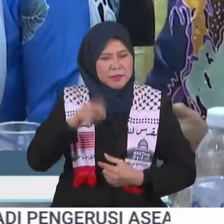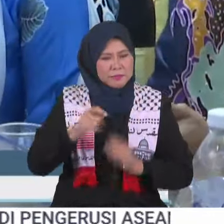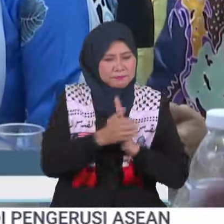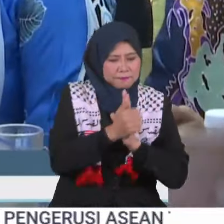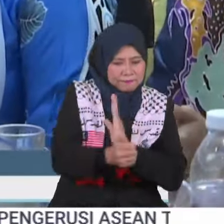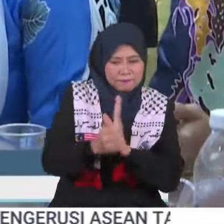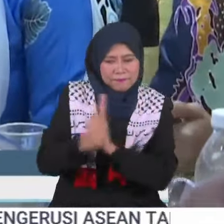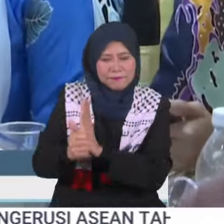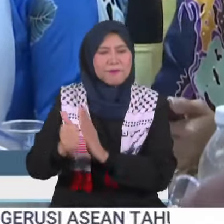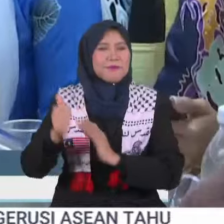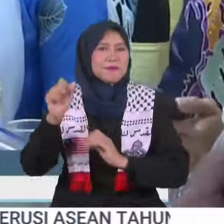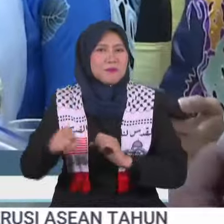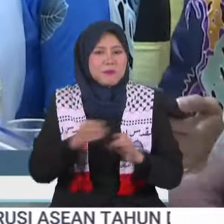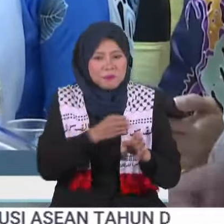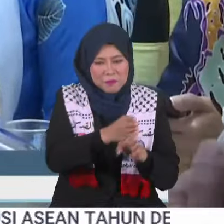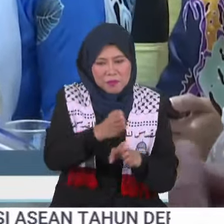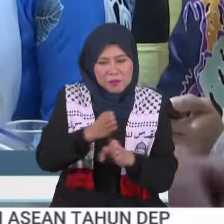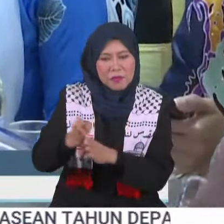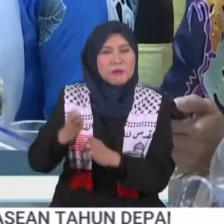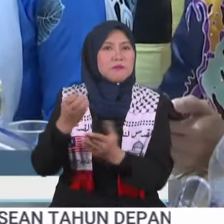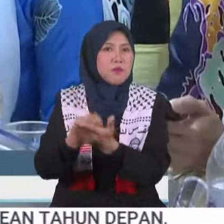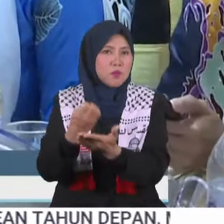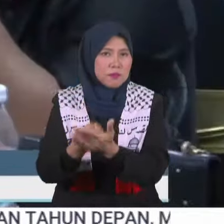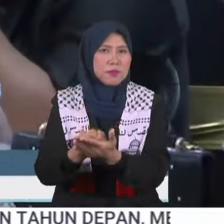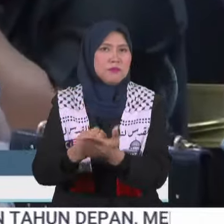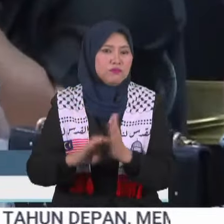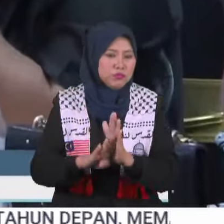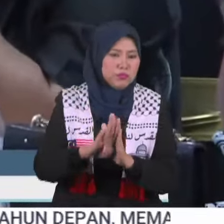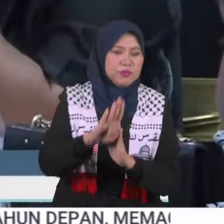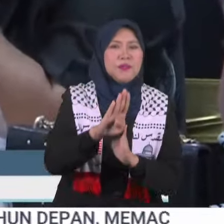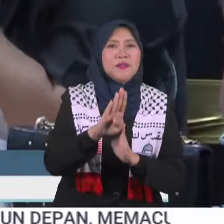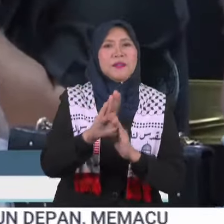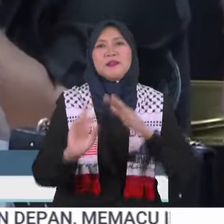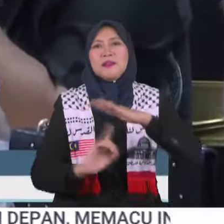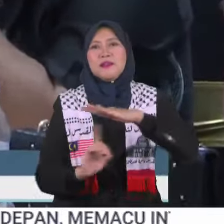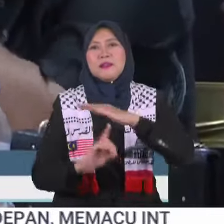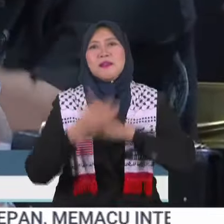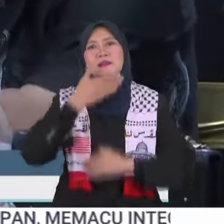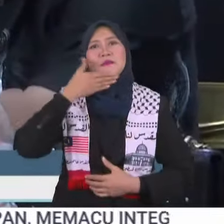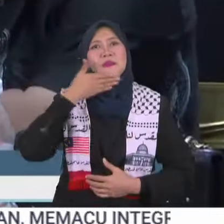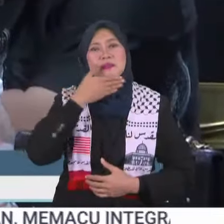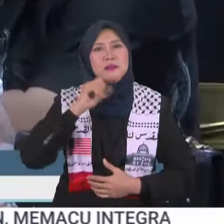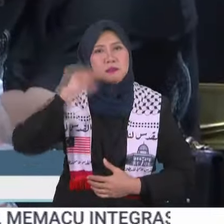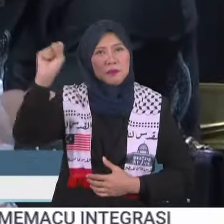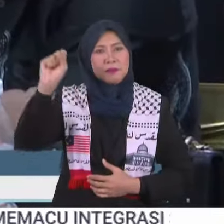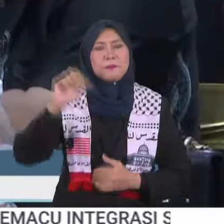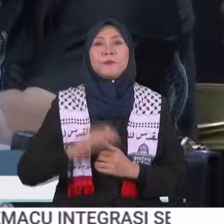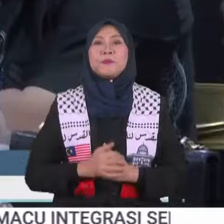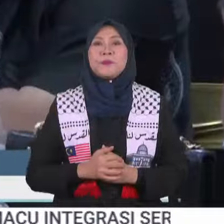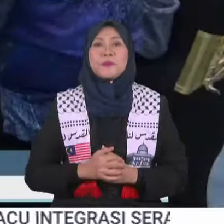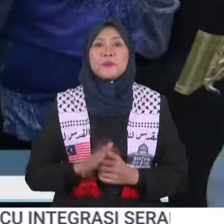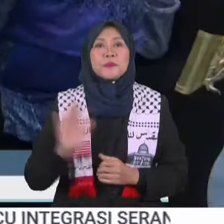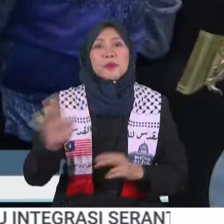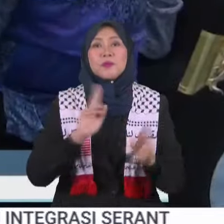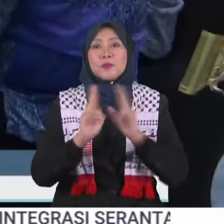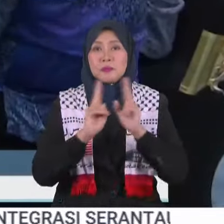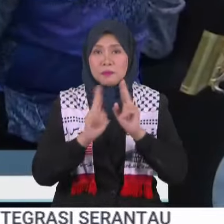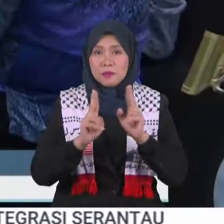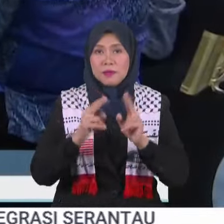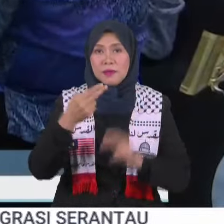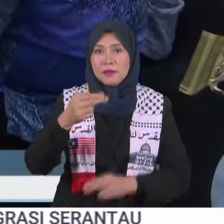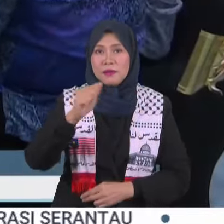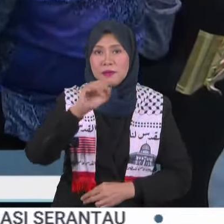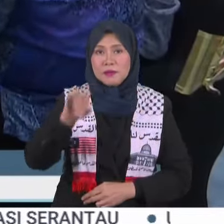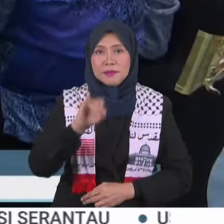mencapai kesejahteraan dalam bidang sosioekonomi sejajar dasar belia Sabah. Demikian ucapan Datuk Haji Ji